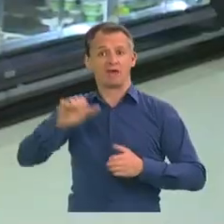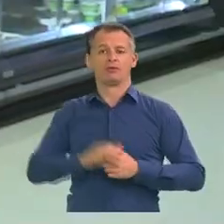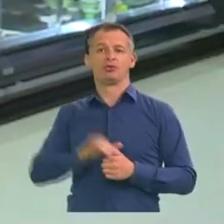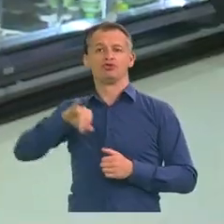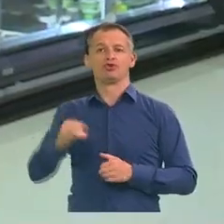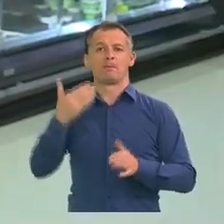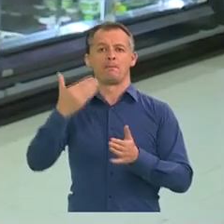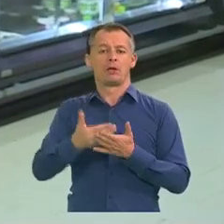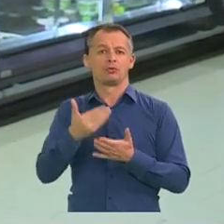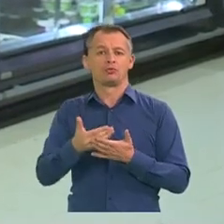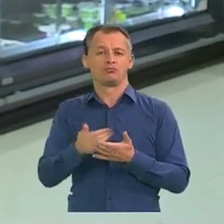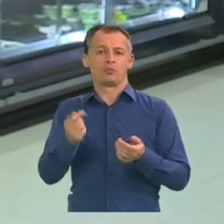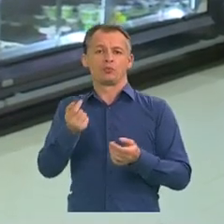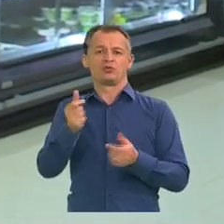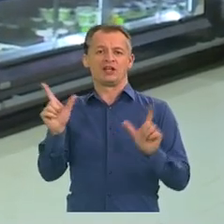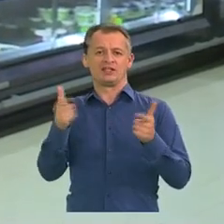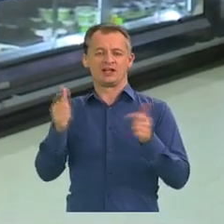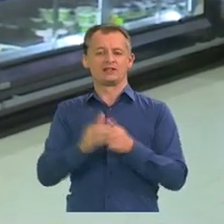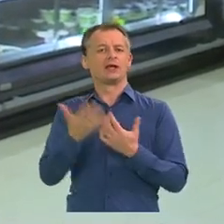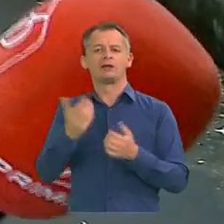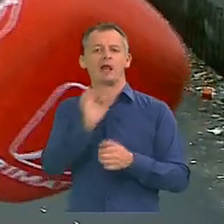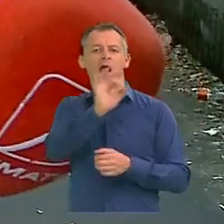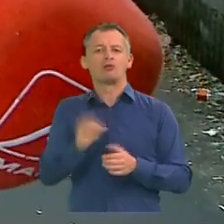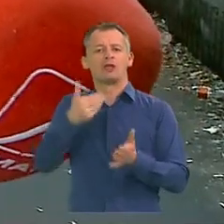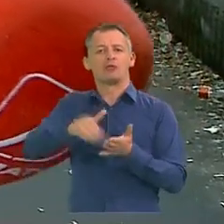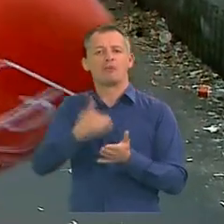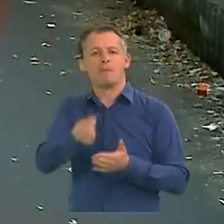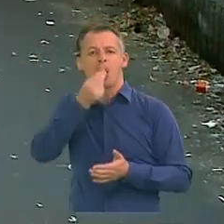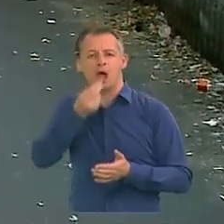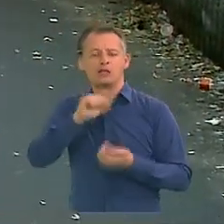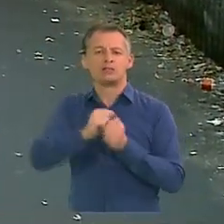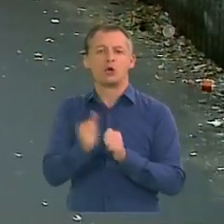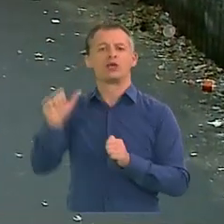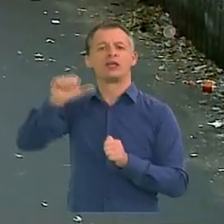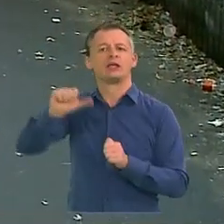și puține distracție. Cât la sută cheltuiești pe mâncare, respectiv chirie?